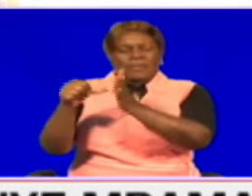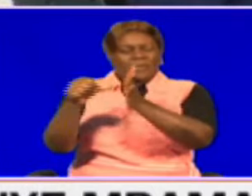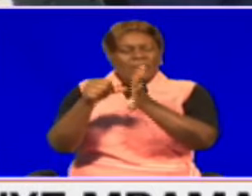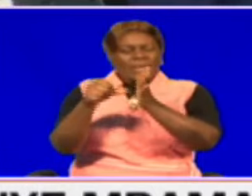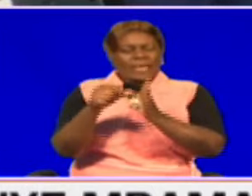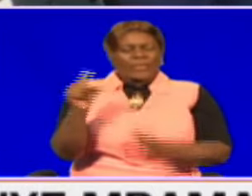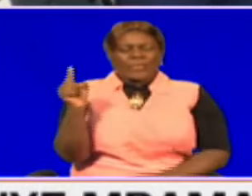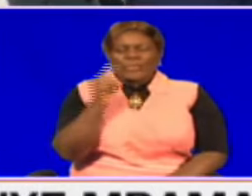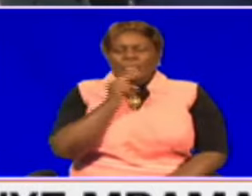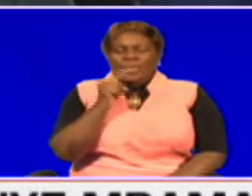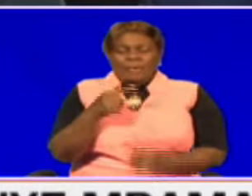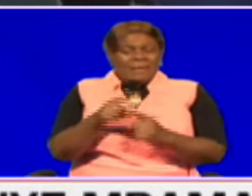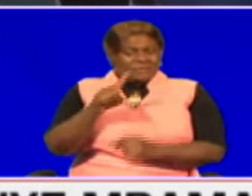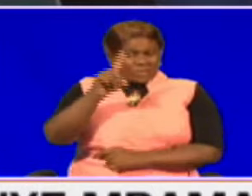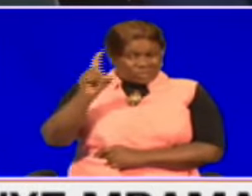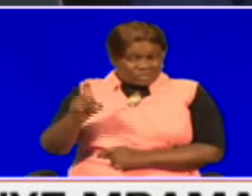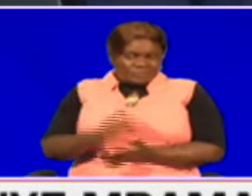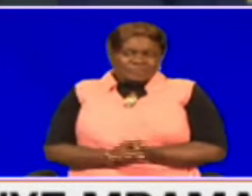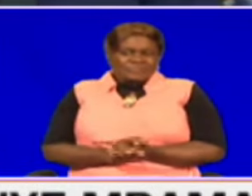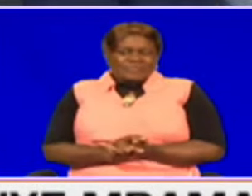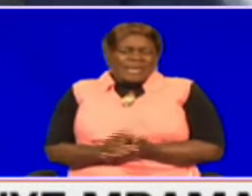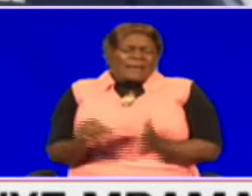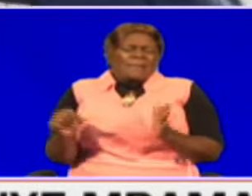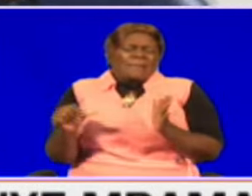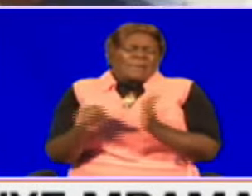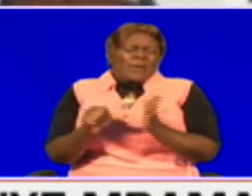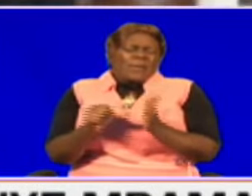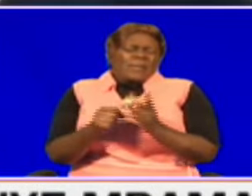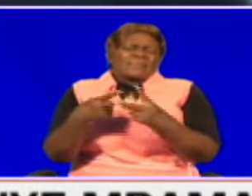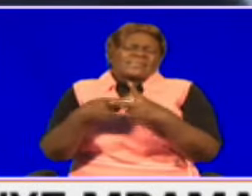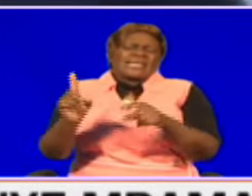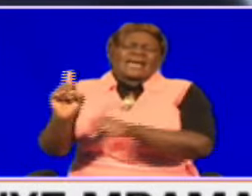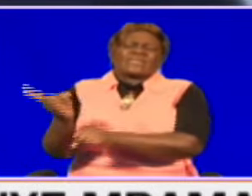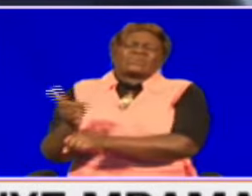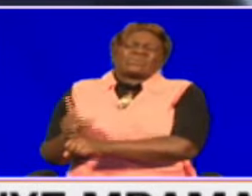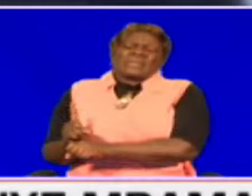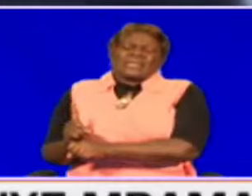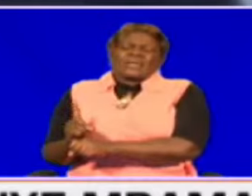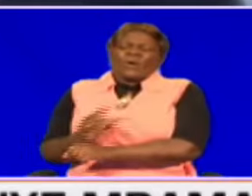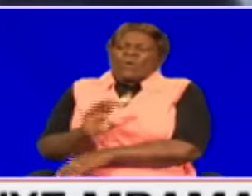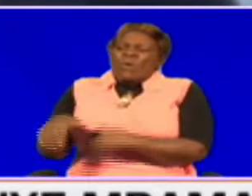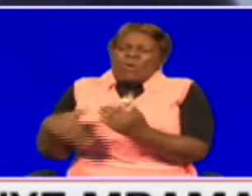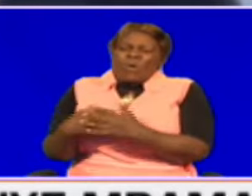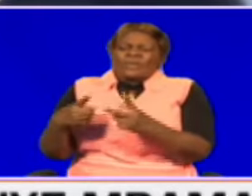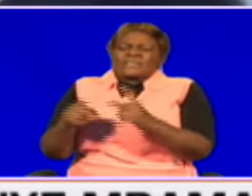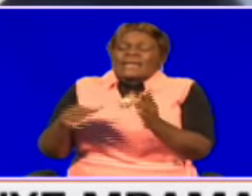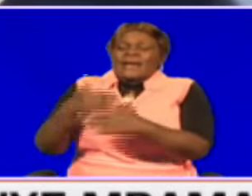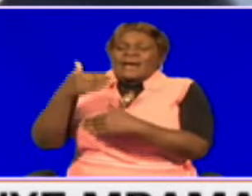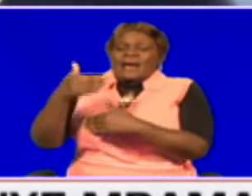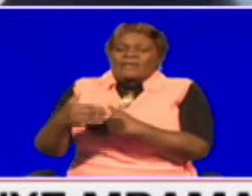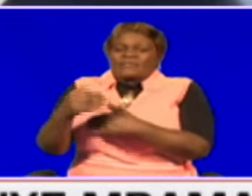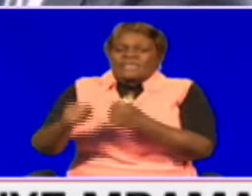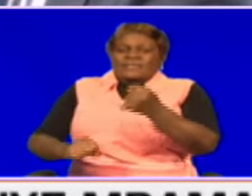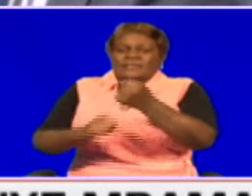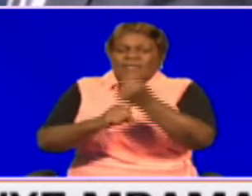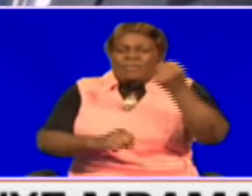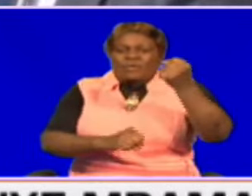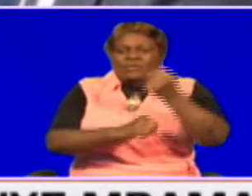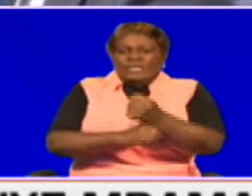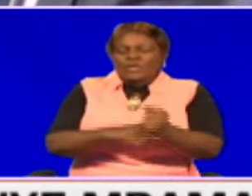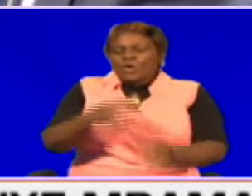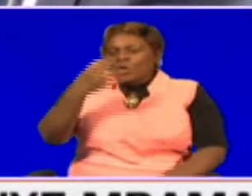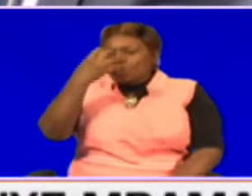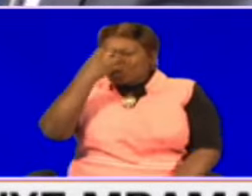mikali. Lakini je, ni lini mambo yalianza kuchemka? Yote yalianza baada ya wafuasi wa Rais William